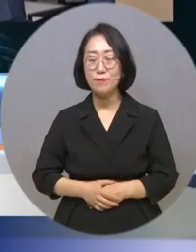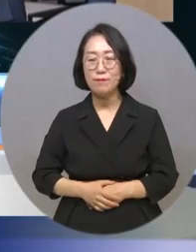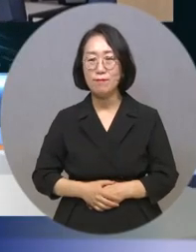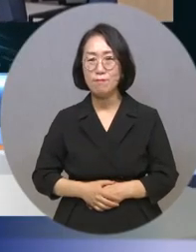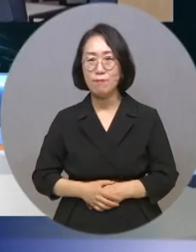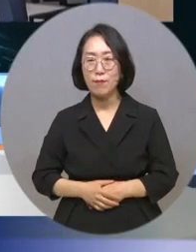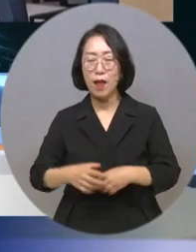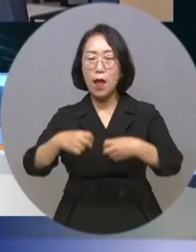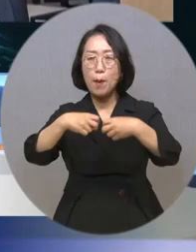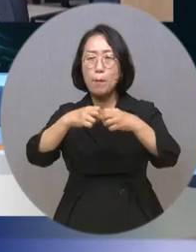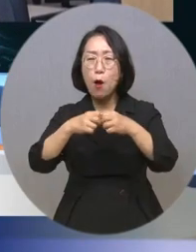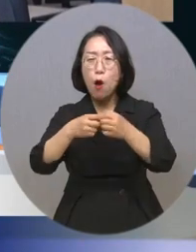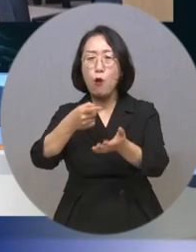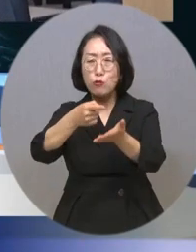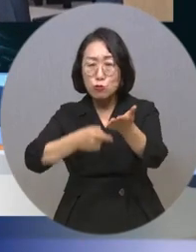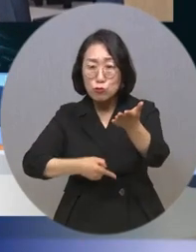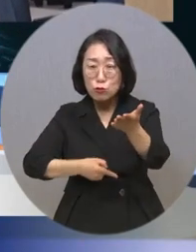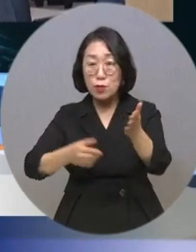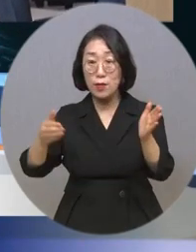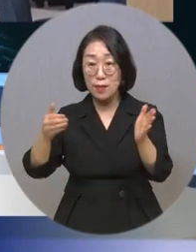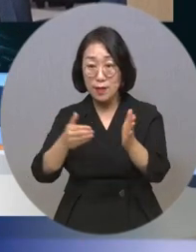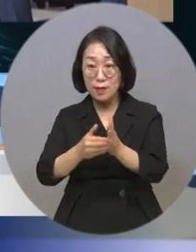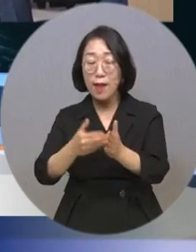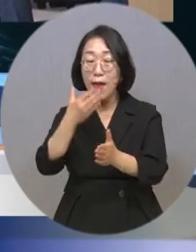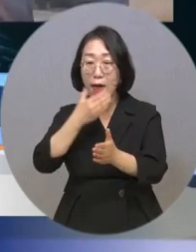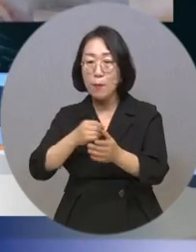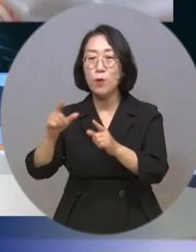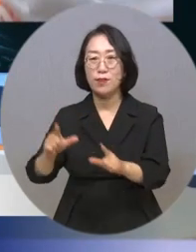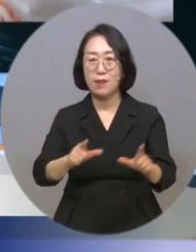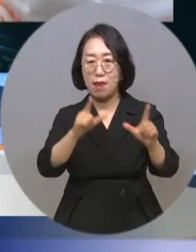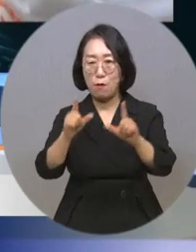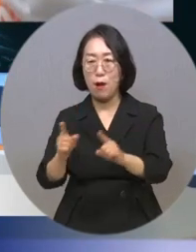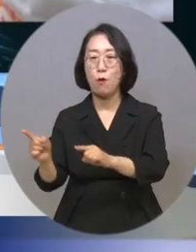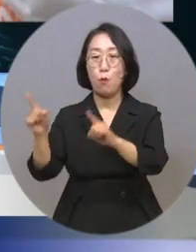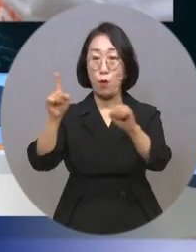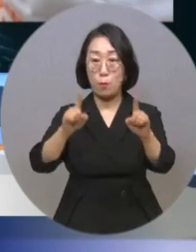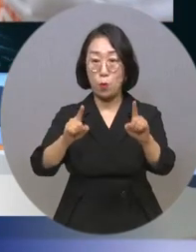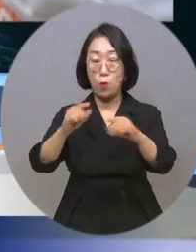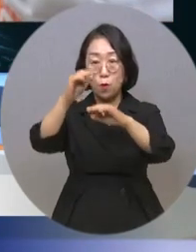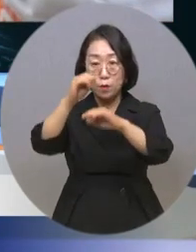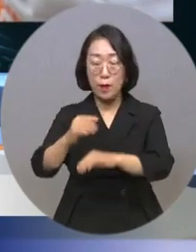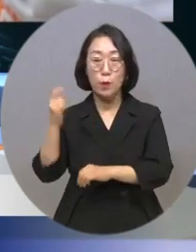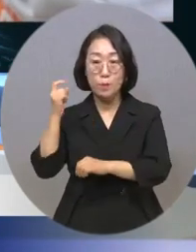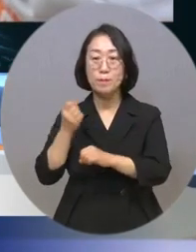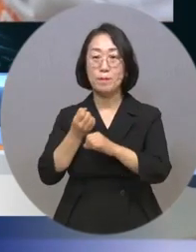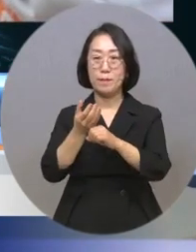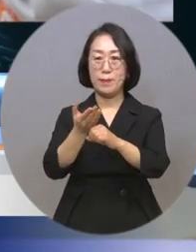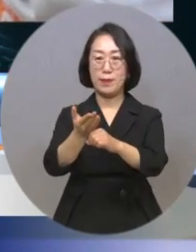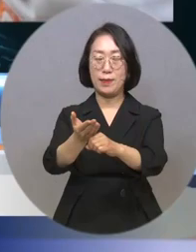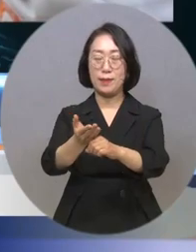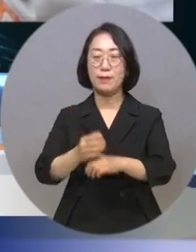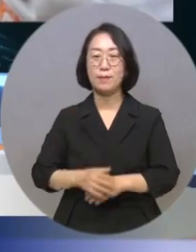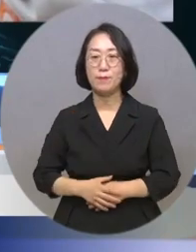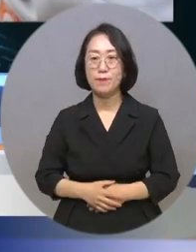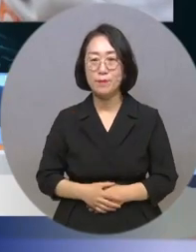인공관절을 통해 더욱 편리한 삶을 되찾은 이들이 많다고 합니다. 그 목소리를 권용찬 기자가